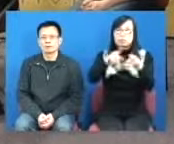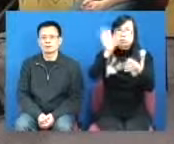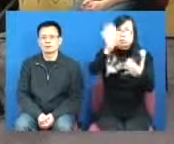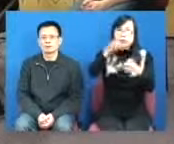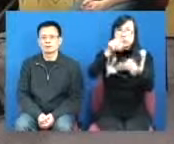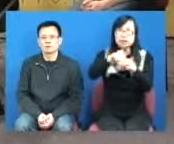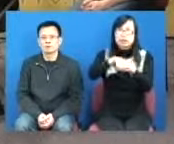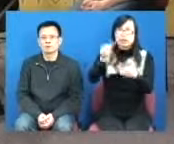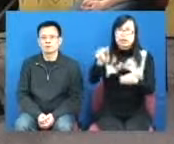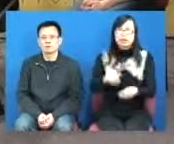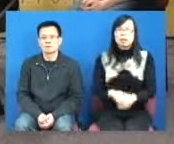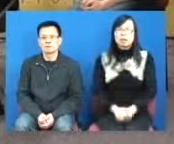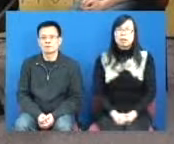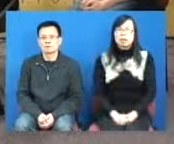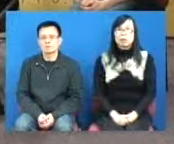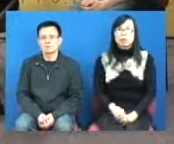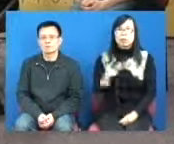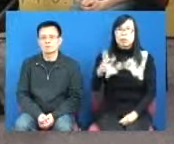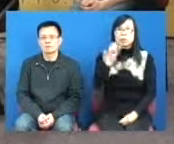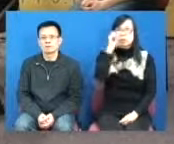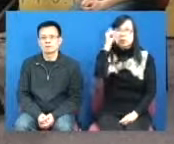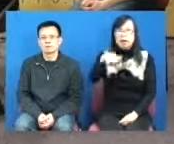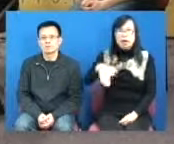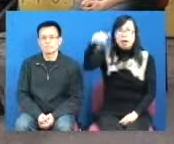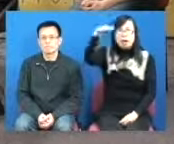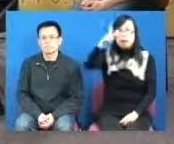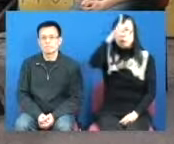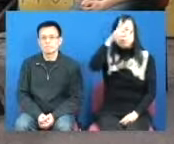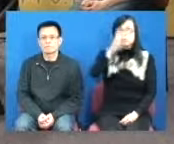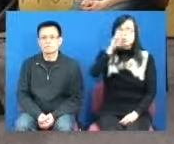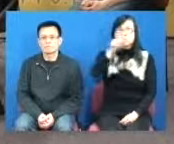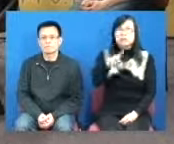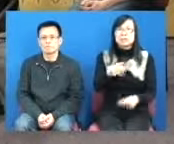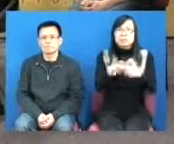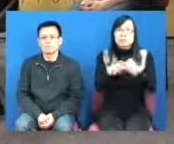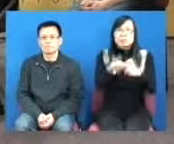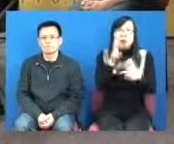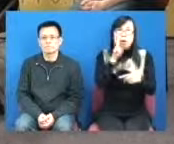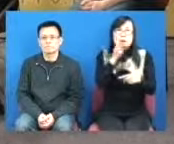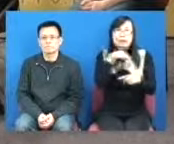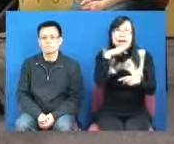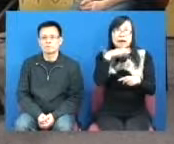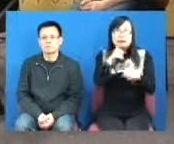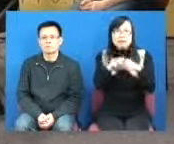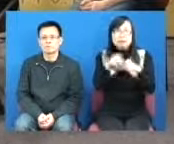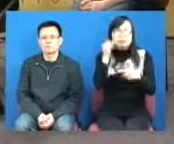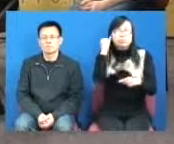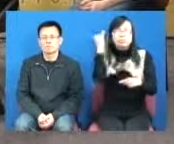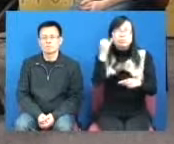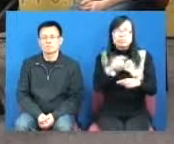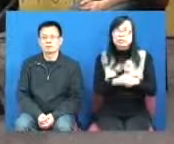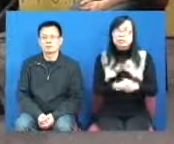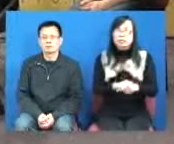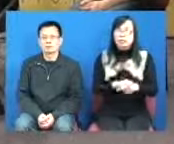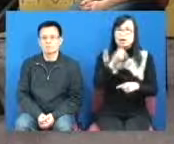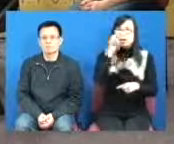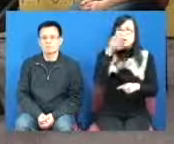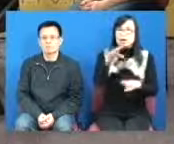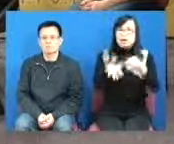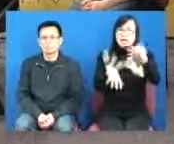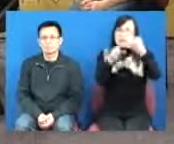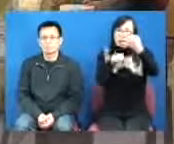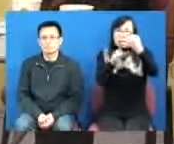被自願即有時候有些高官出來講那些賜士而非指鹿為馬真的我覺得是越來越生所以3月